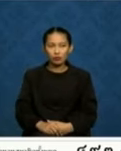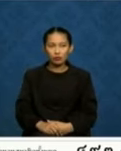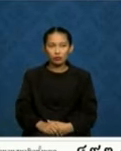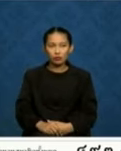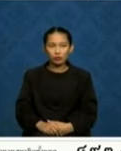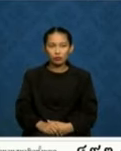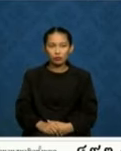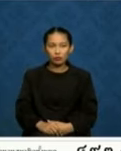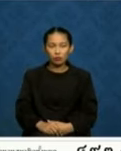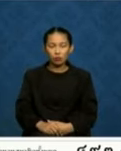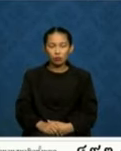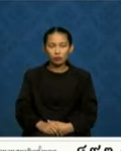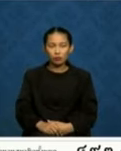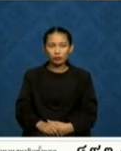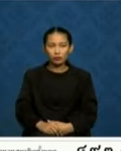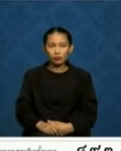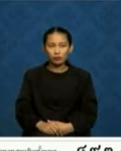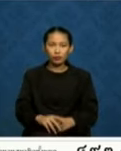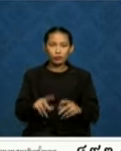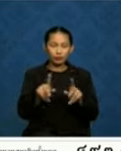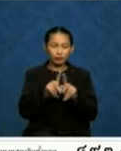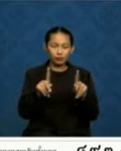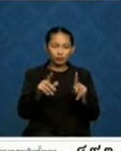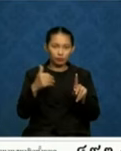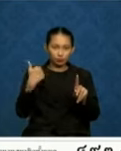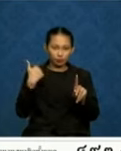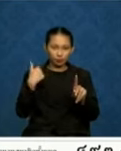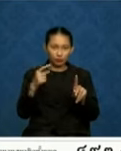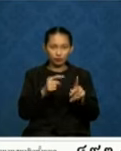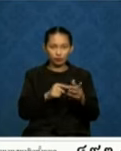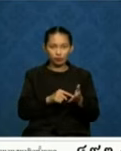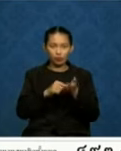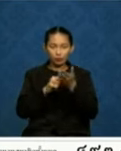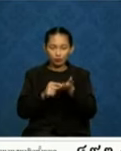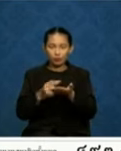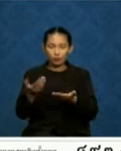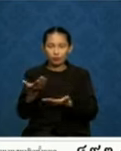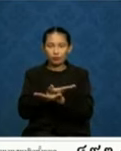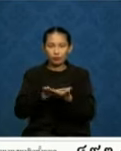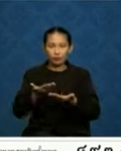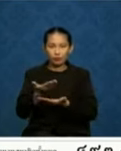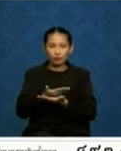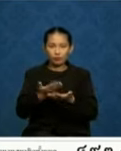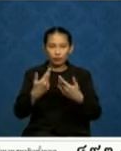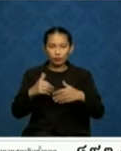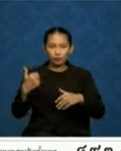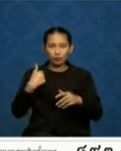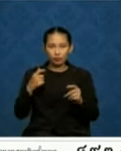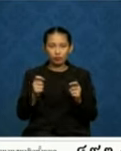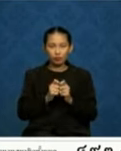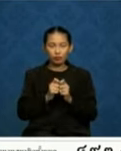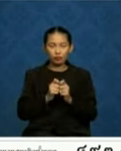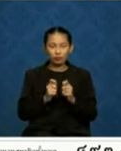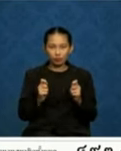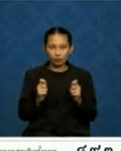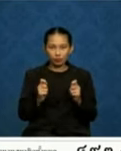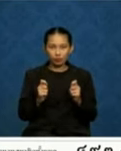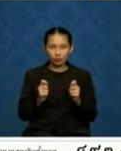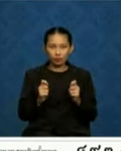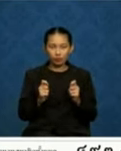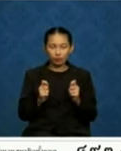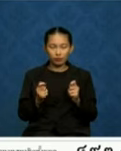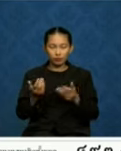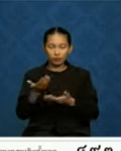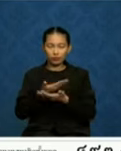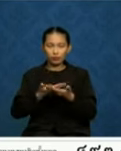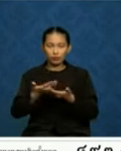ซึ่งทางคณะกรรมการจึงได้นำเรื่องนี้นำเข้าสู่การพิจารณาและได้ตั้งคณะอนุกรรมการขึ้นมาพิจ